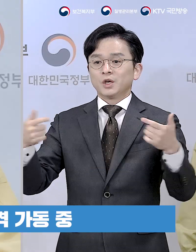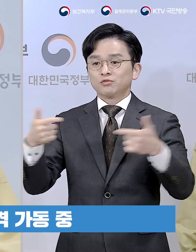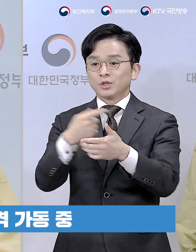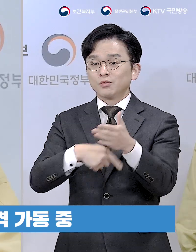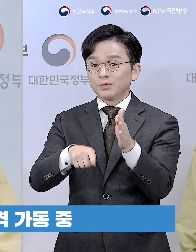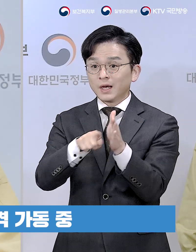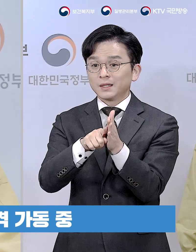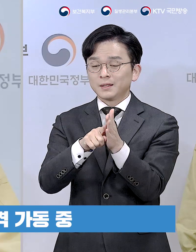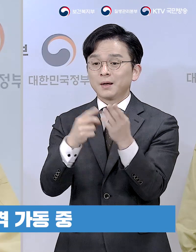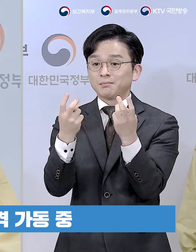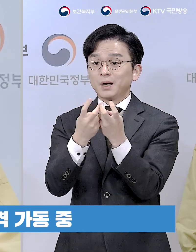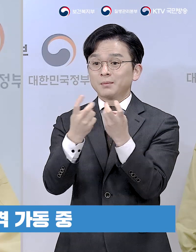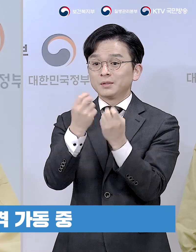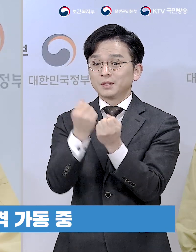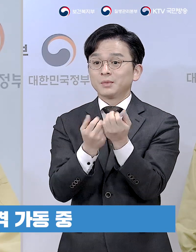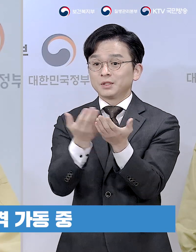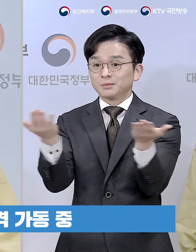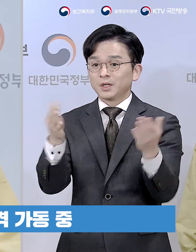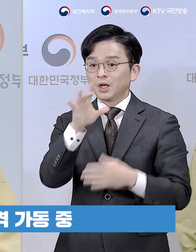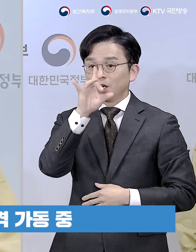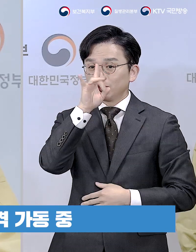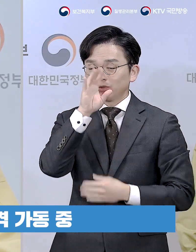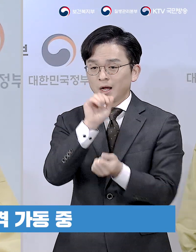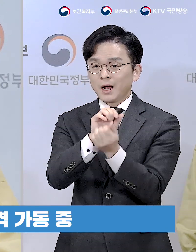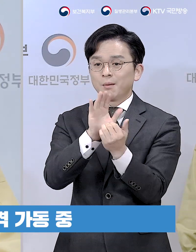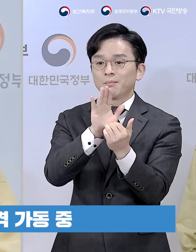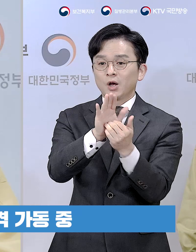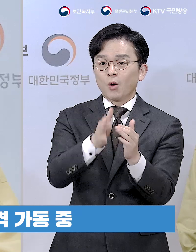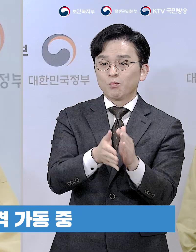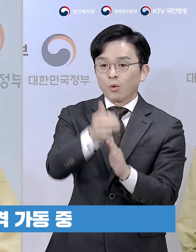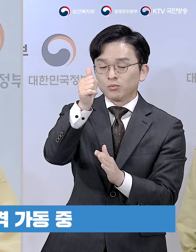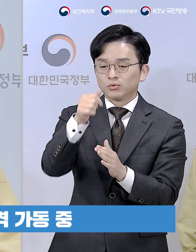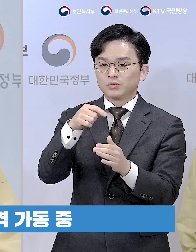피해를 줄이기 위한 치료체계도 본격적으로 가동되고 있습니다.